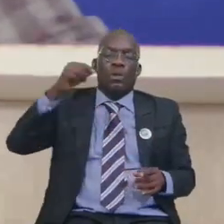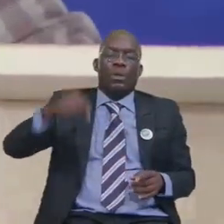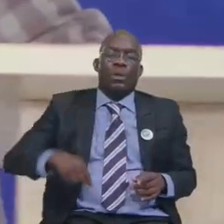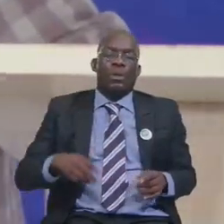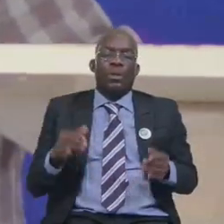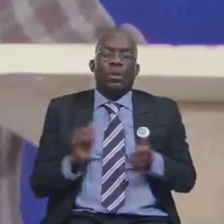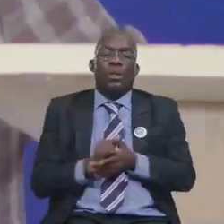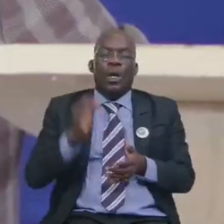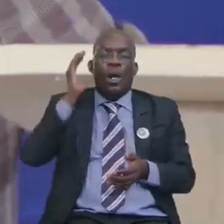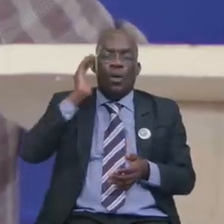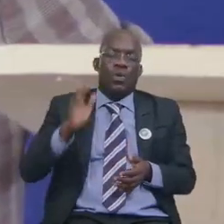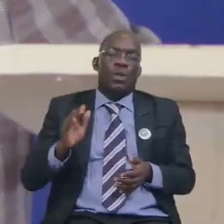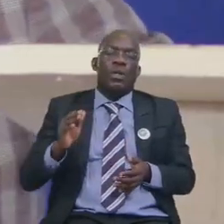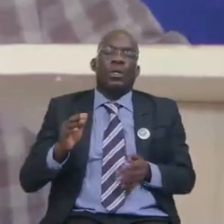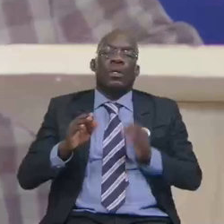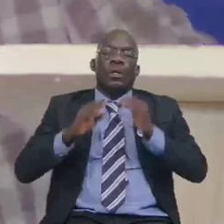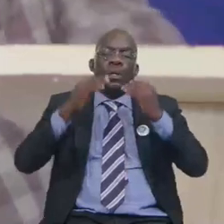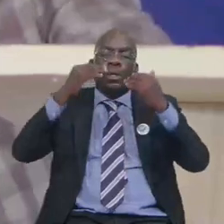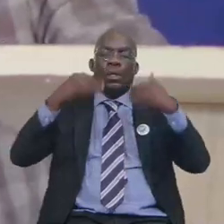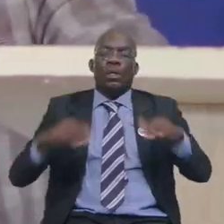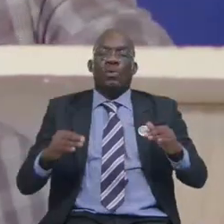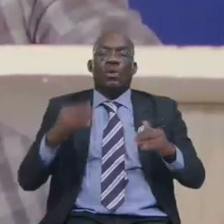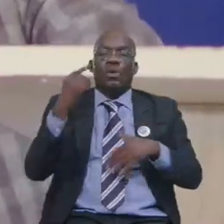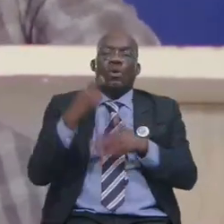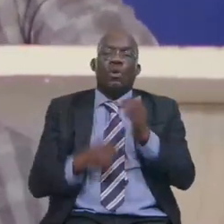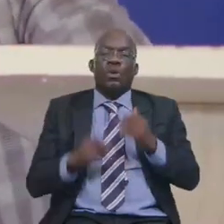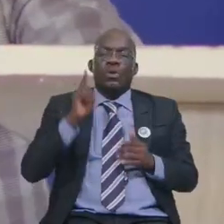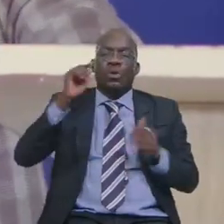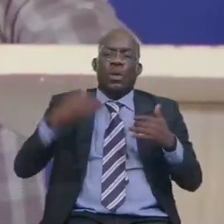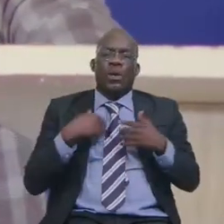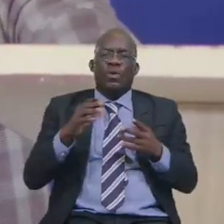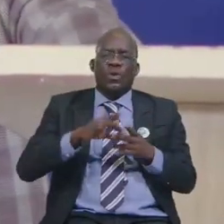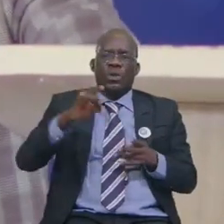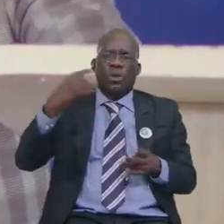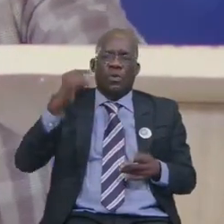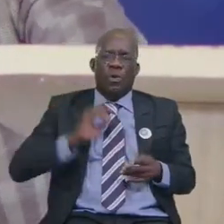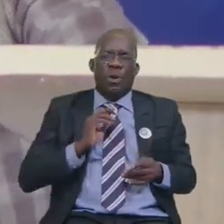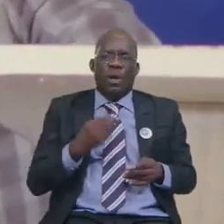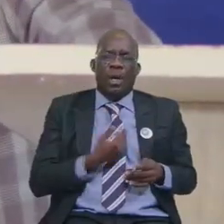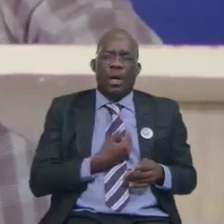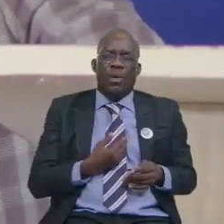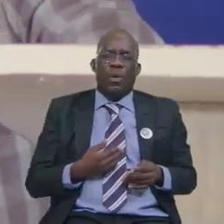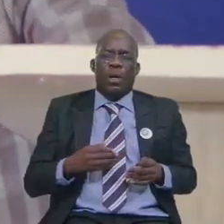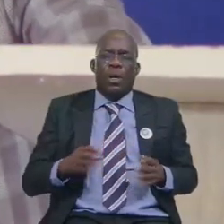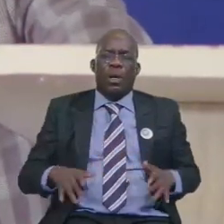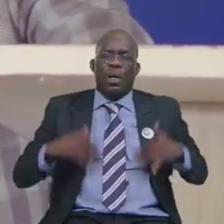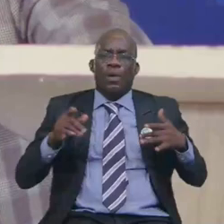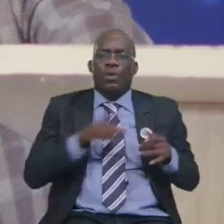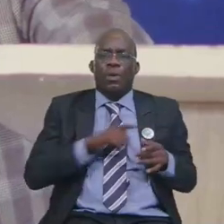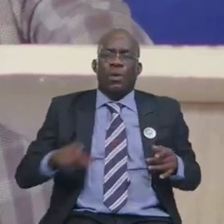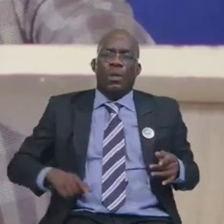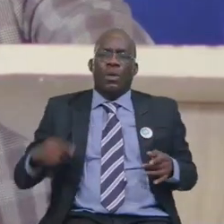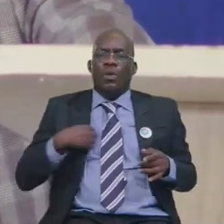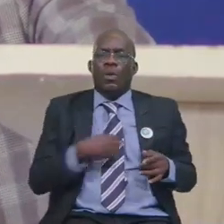et qui va limiter ce que tu as établi pour notre vie Seigneur nous prions par le sang